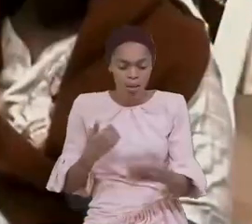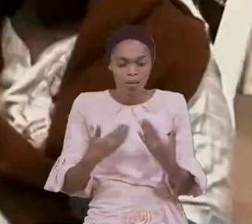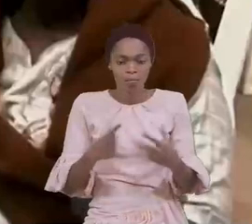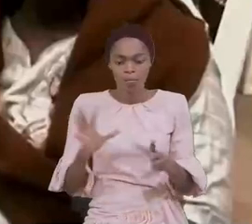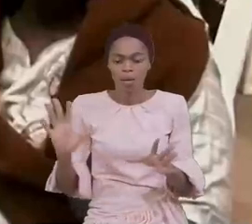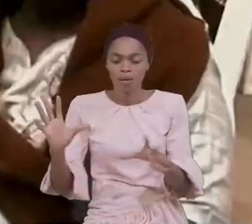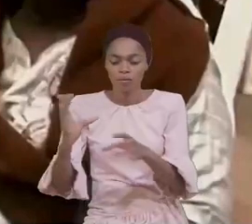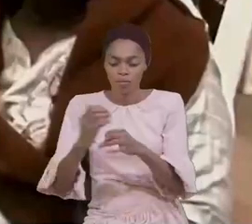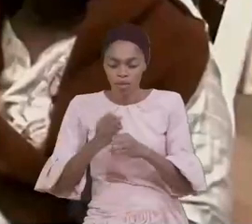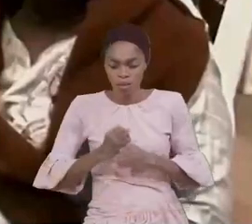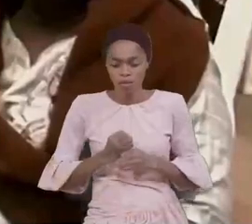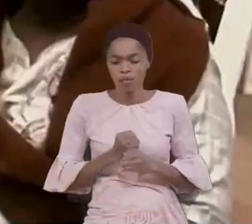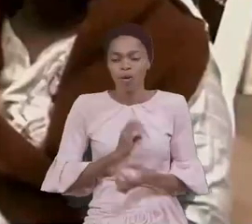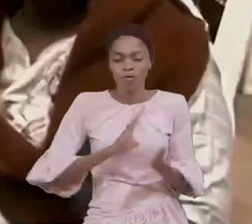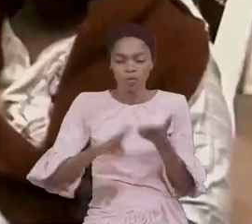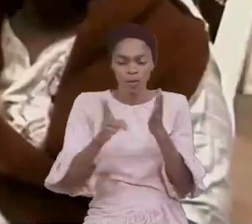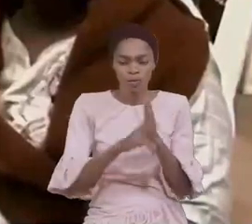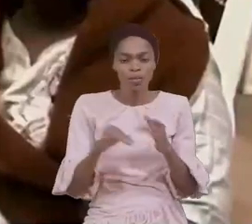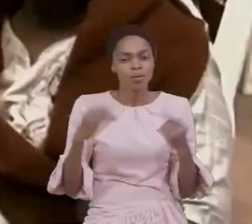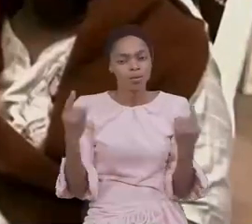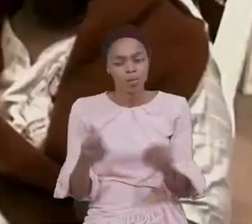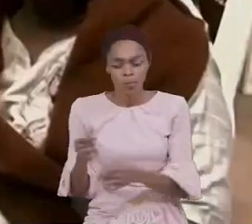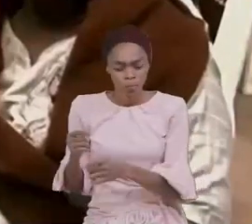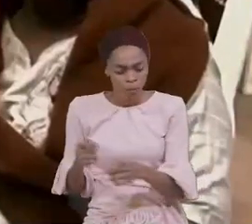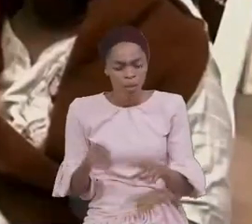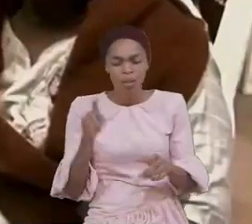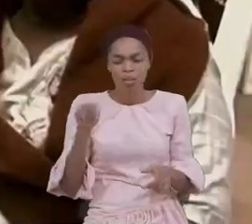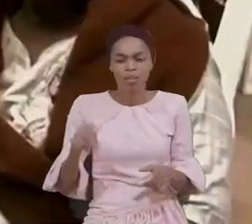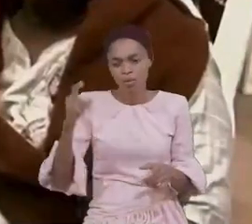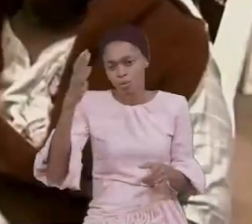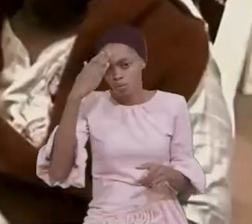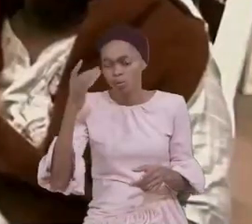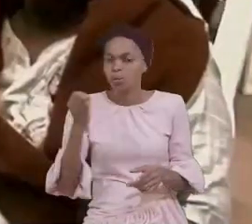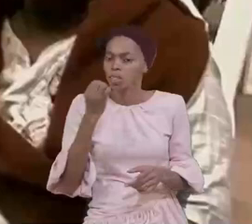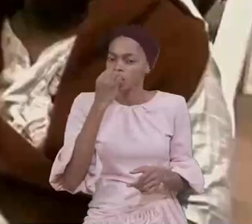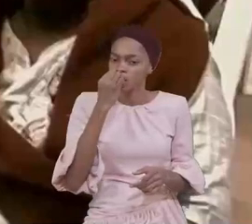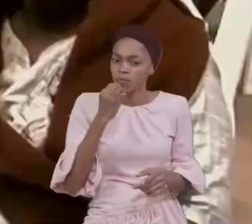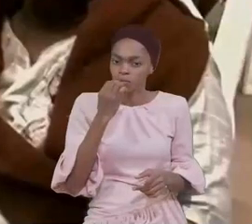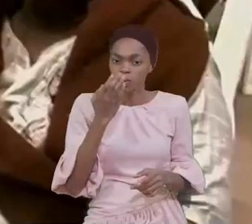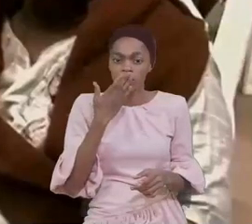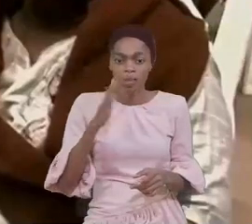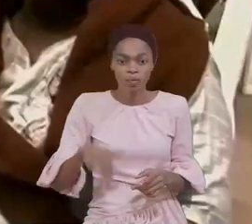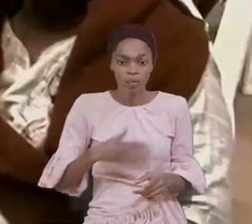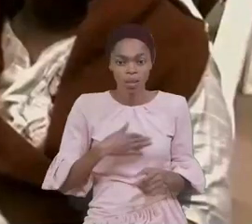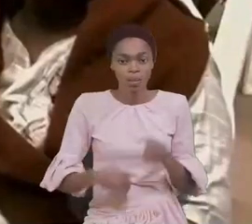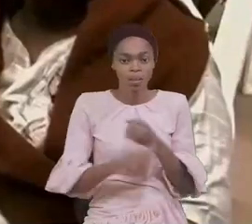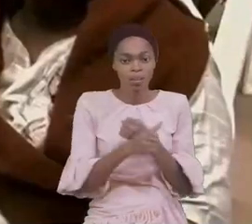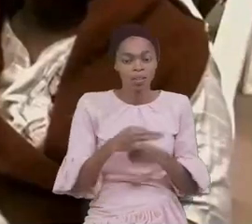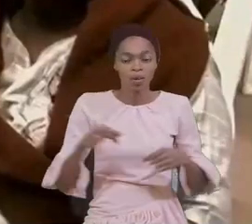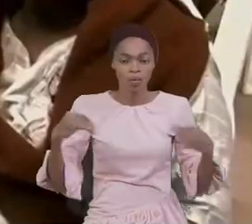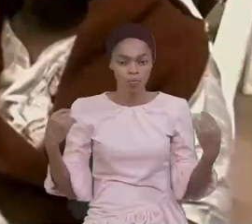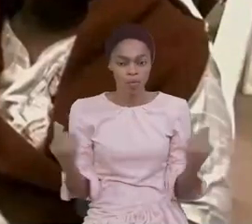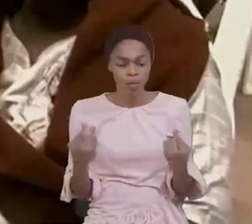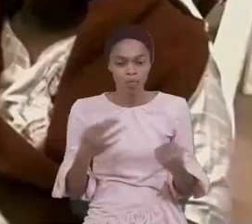la foi en moi le pardon des péchés. Ils devaient connaître le mal et le danger du péché, de